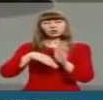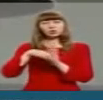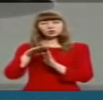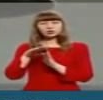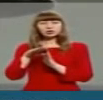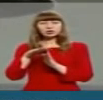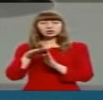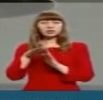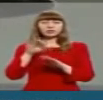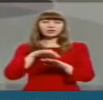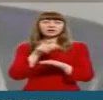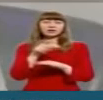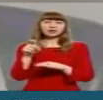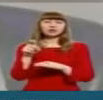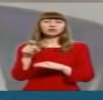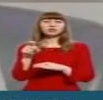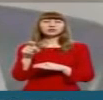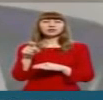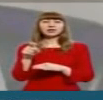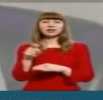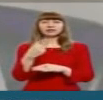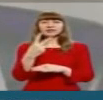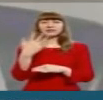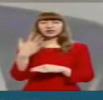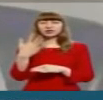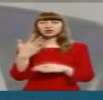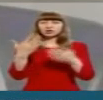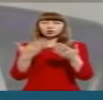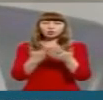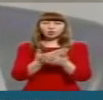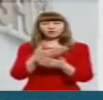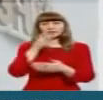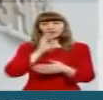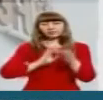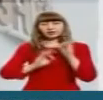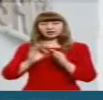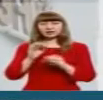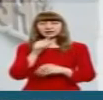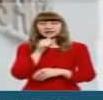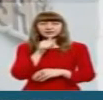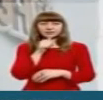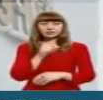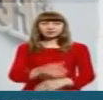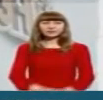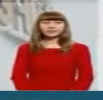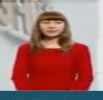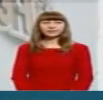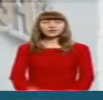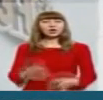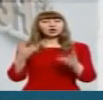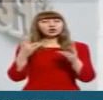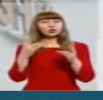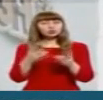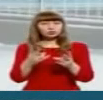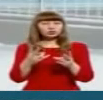25 науқастың жағдайы жақсарды. Дәрігерлер азаматтарға денсаулықтарын жиі тексертіп отыруға кеңес береді. Қалай дегенмен, туберкулезді